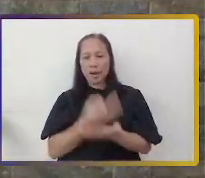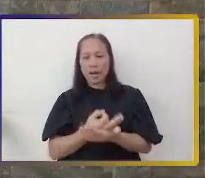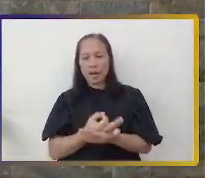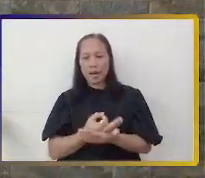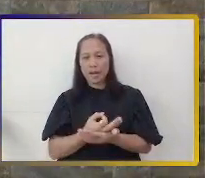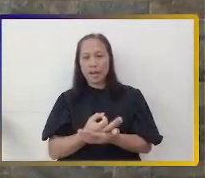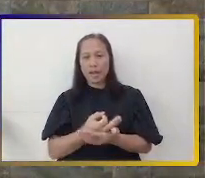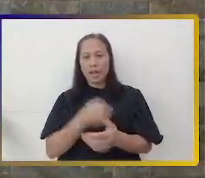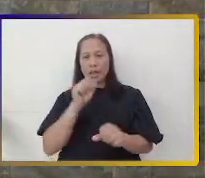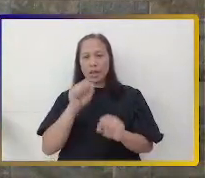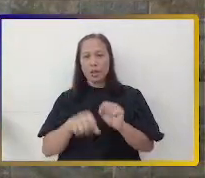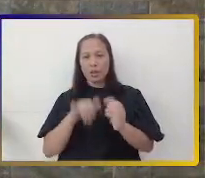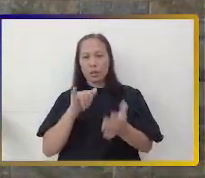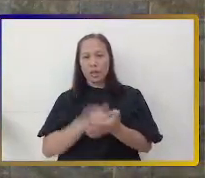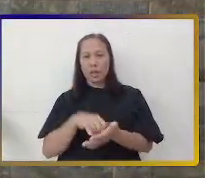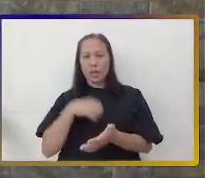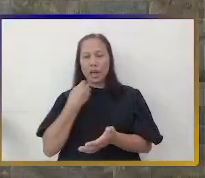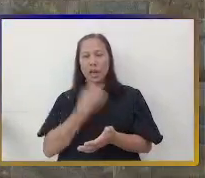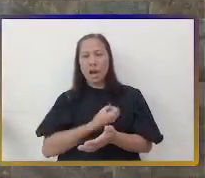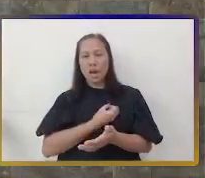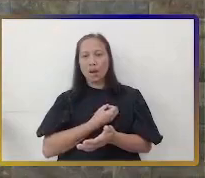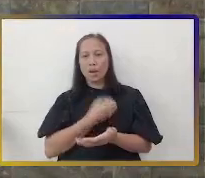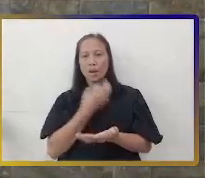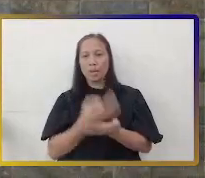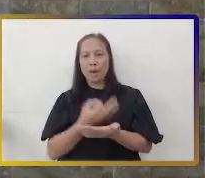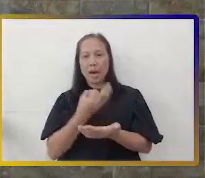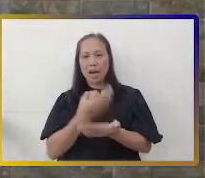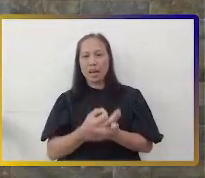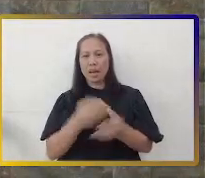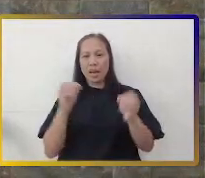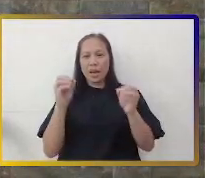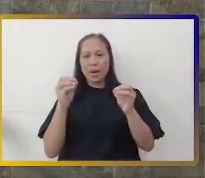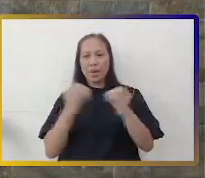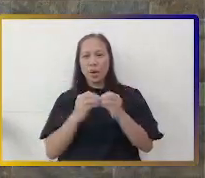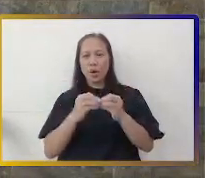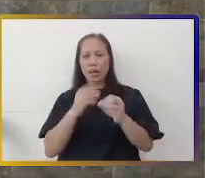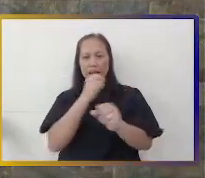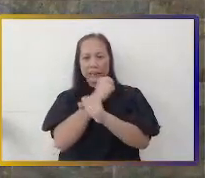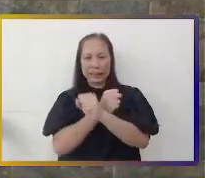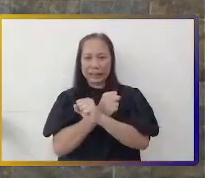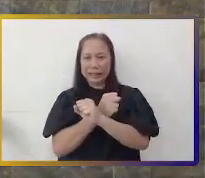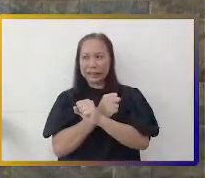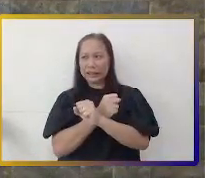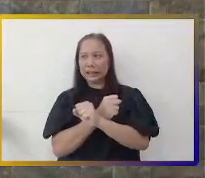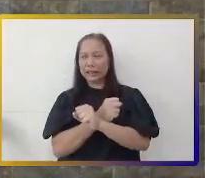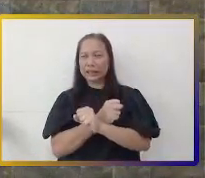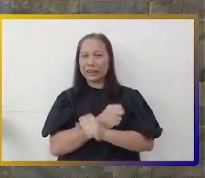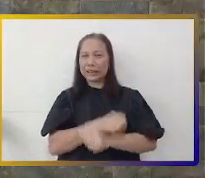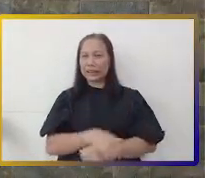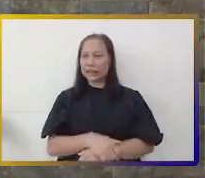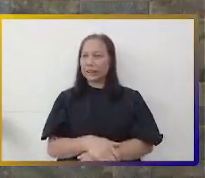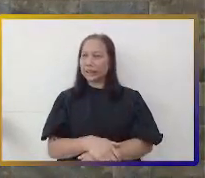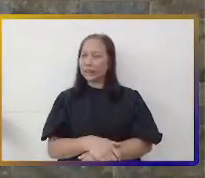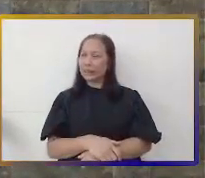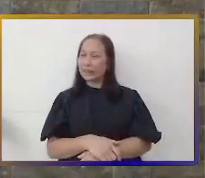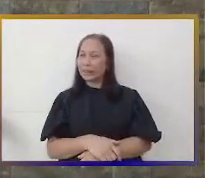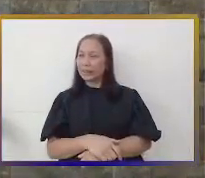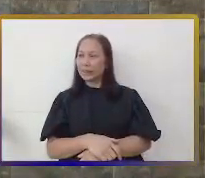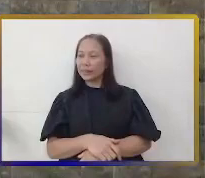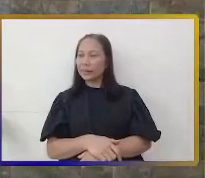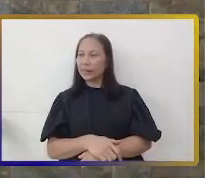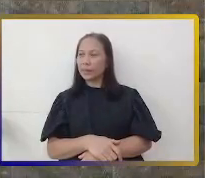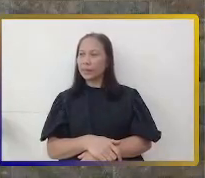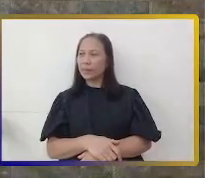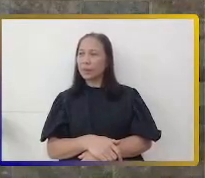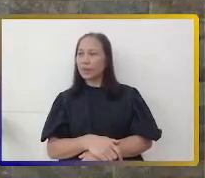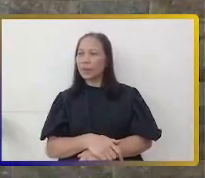secured kesa sa gagawin ng Security Bank you see Ano pong ibig k sabihin